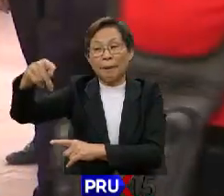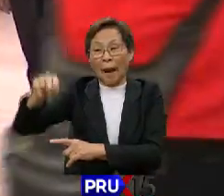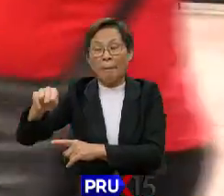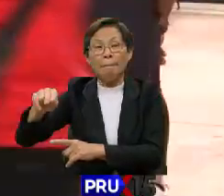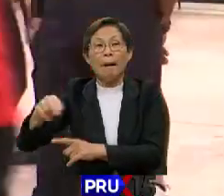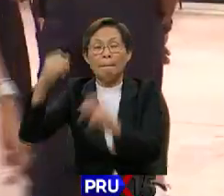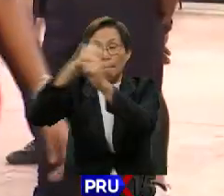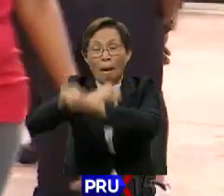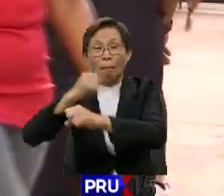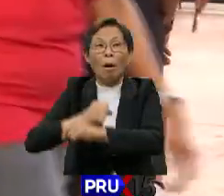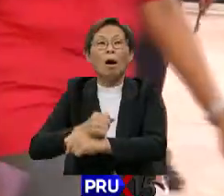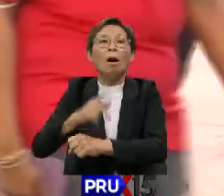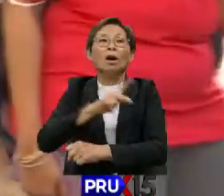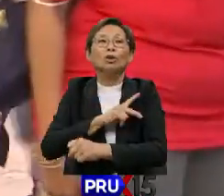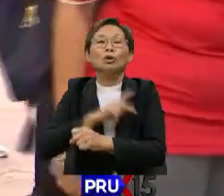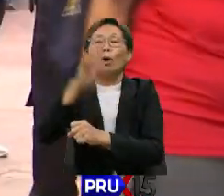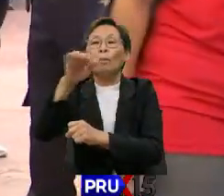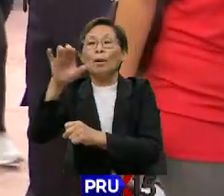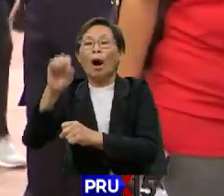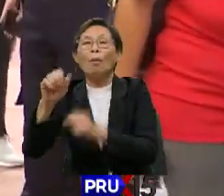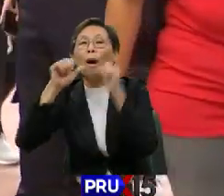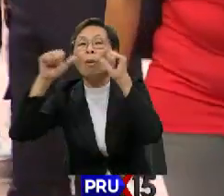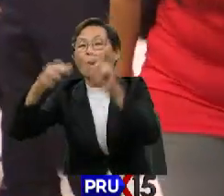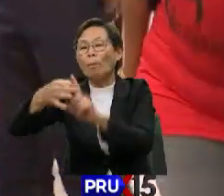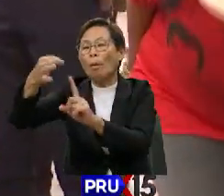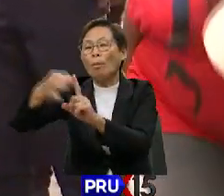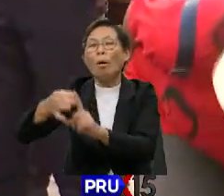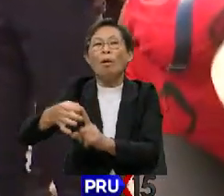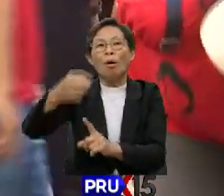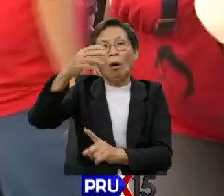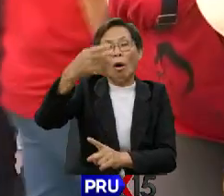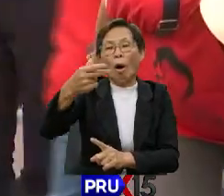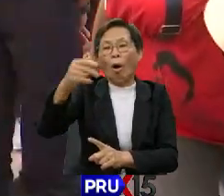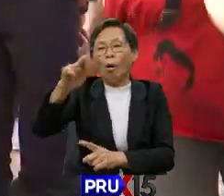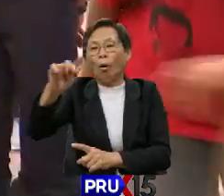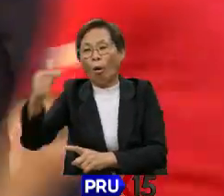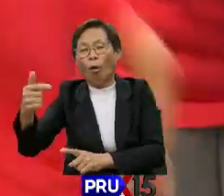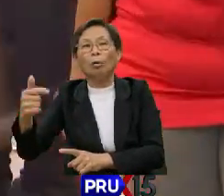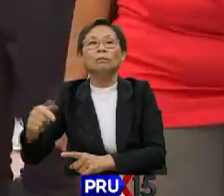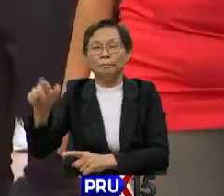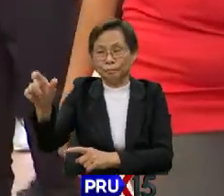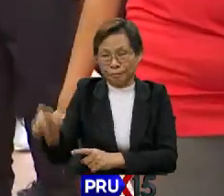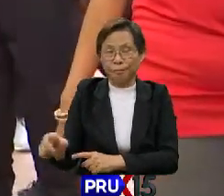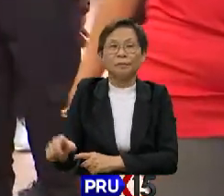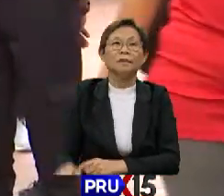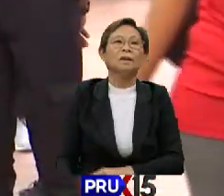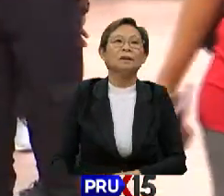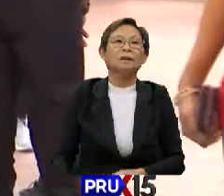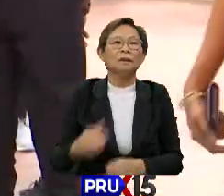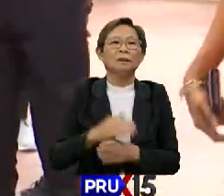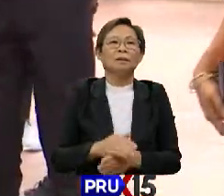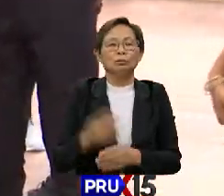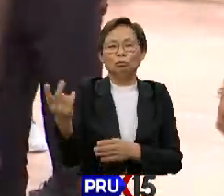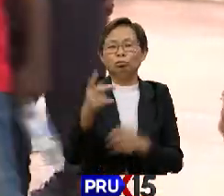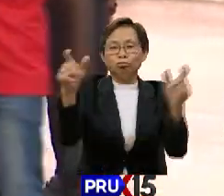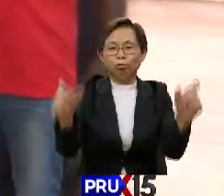yang juga merupakan Ketua Biro Pengaduan Awam Gerakan Pulau Pinang, iaitu Hong Kun Leng. Dan saudara, setakat ini kedua-dua